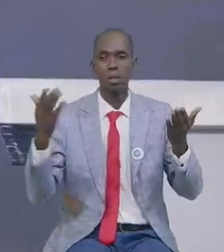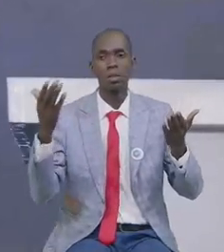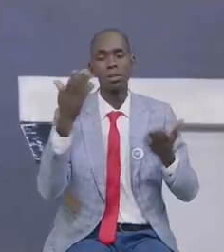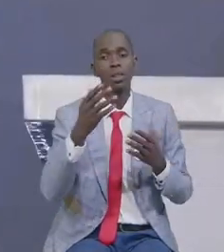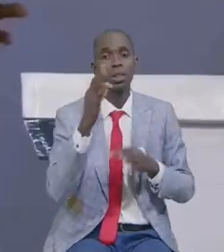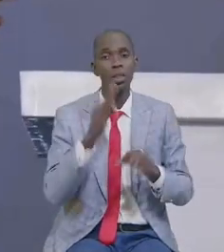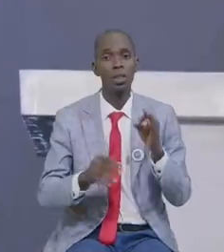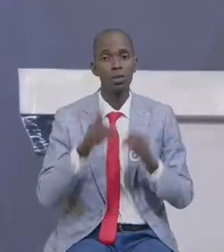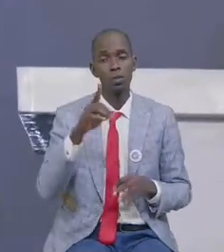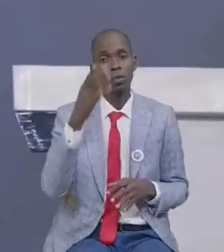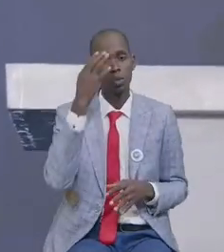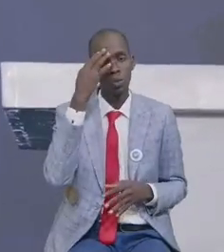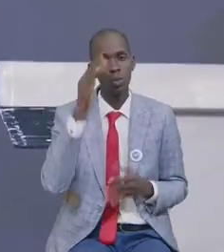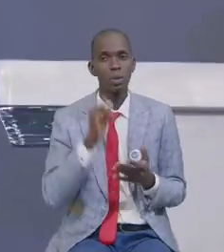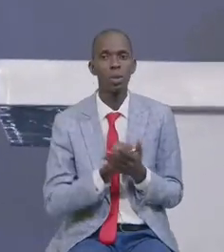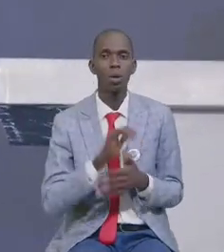si tu savais